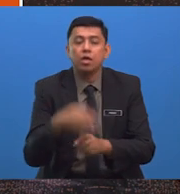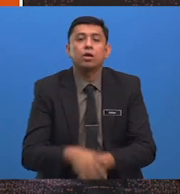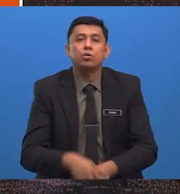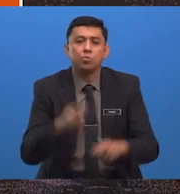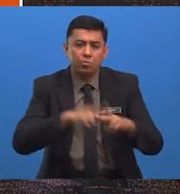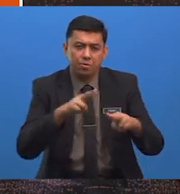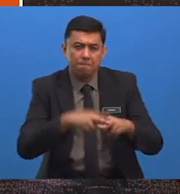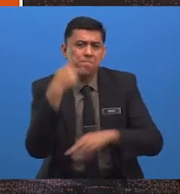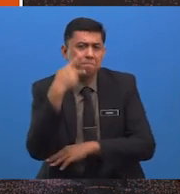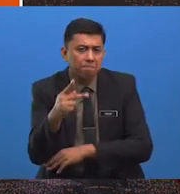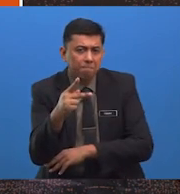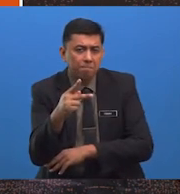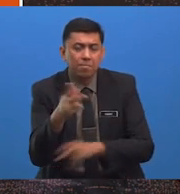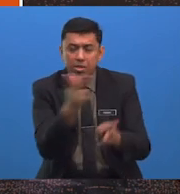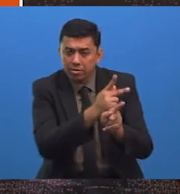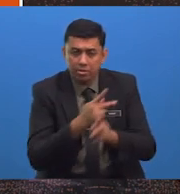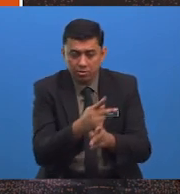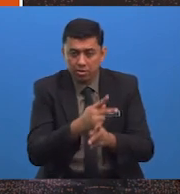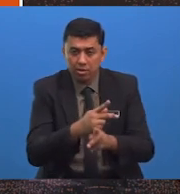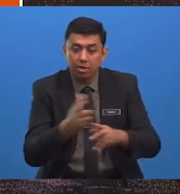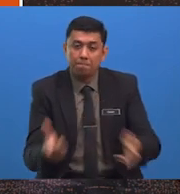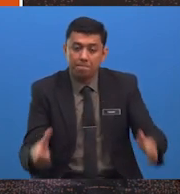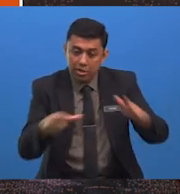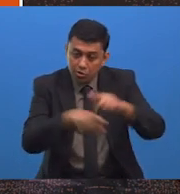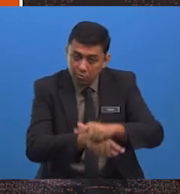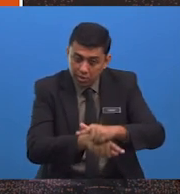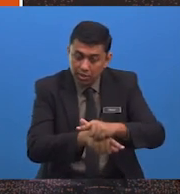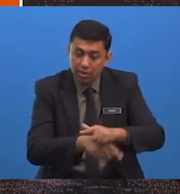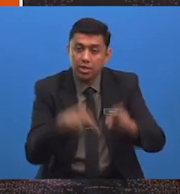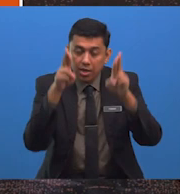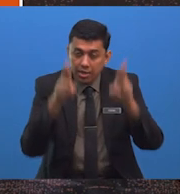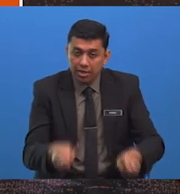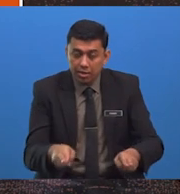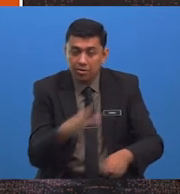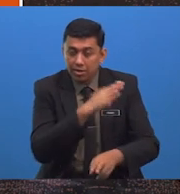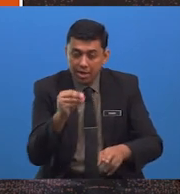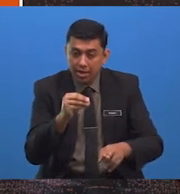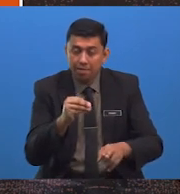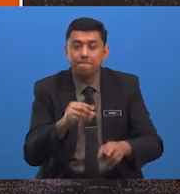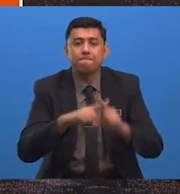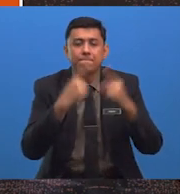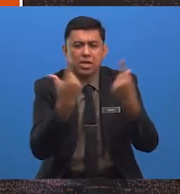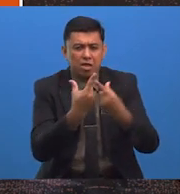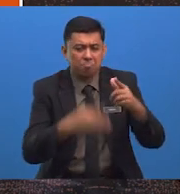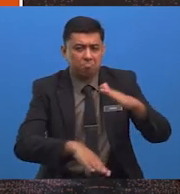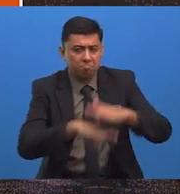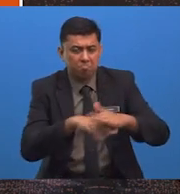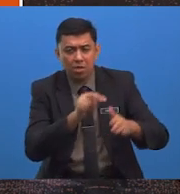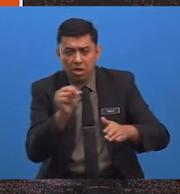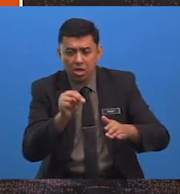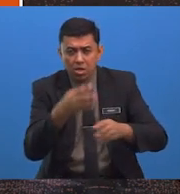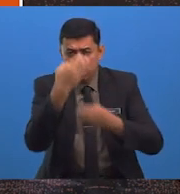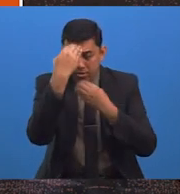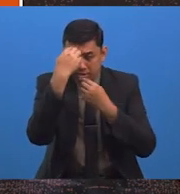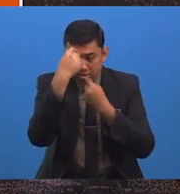Kelas atasan berperanan menjaga dan melindungi rakyatnya, manakala kelas bawahan memberi taat